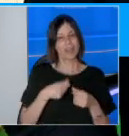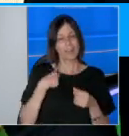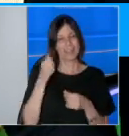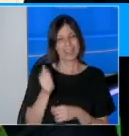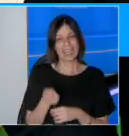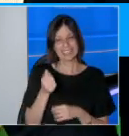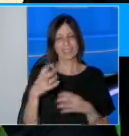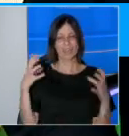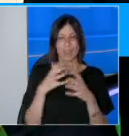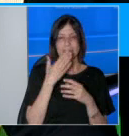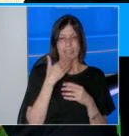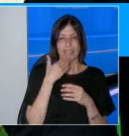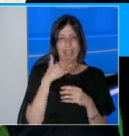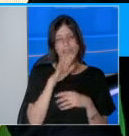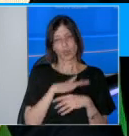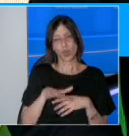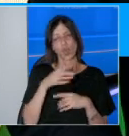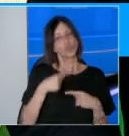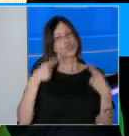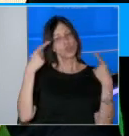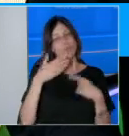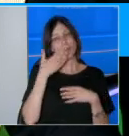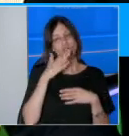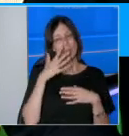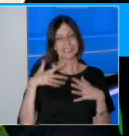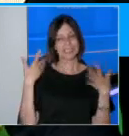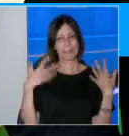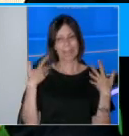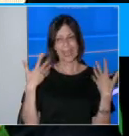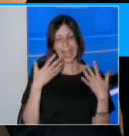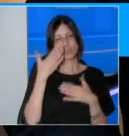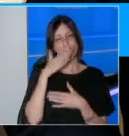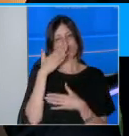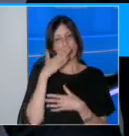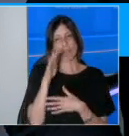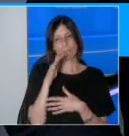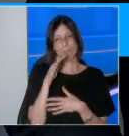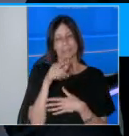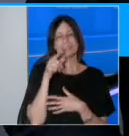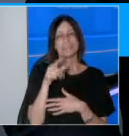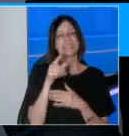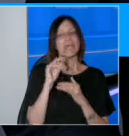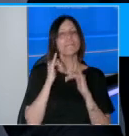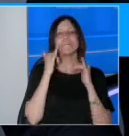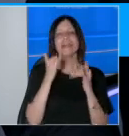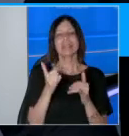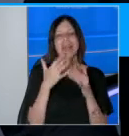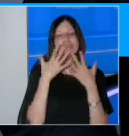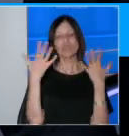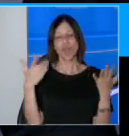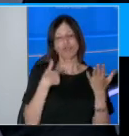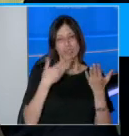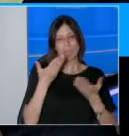בכנסת ולעם ישראל כולו, יום ירושלים שמח. ירושלים זה מתנה עצומה